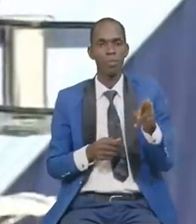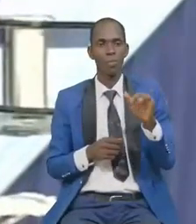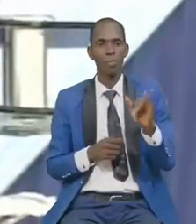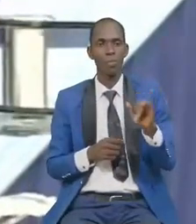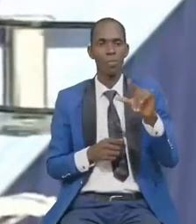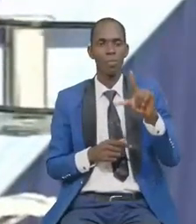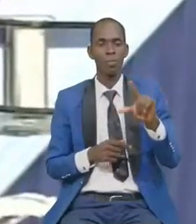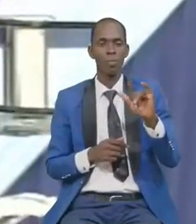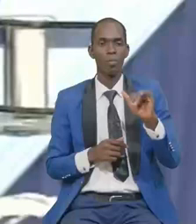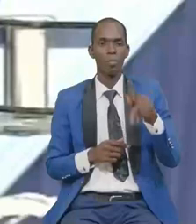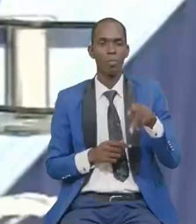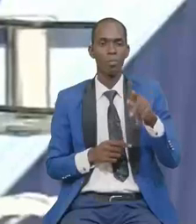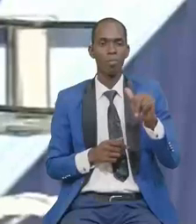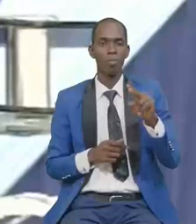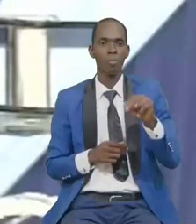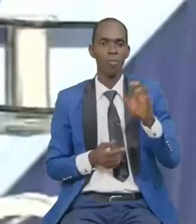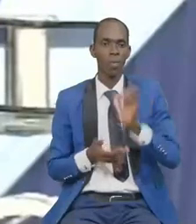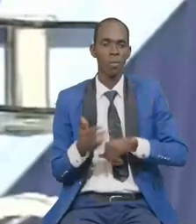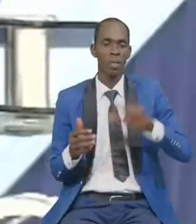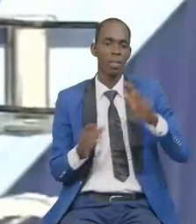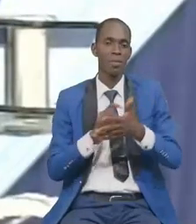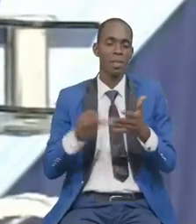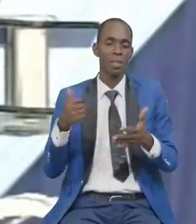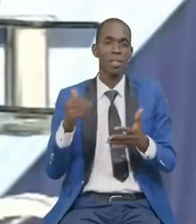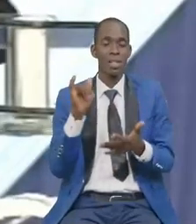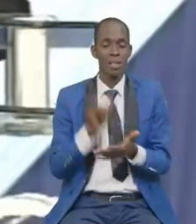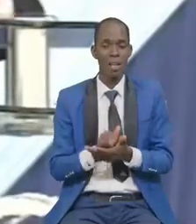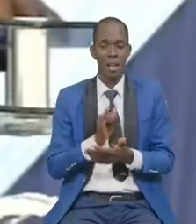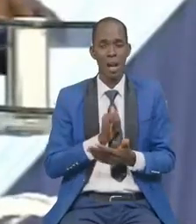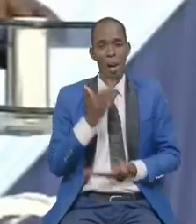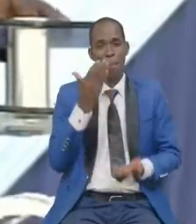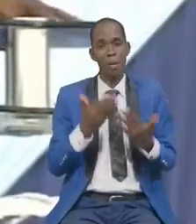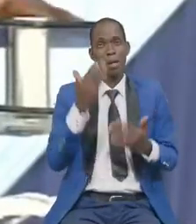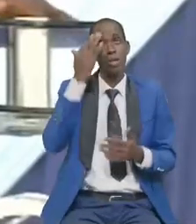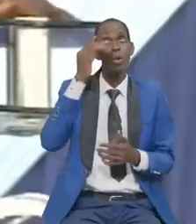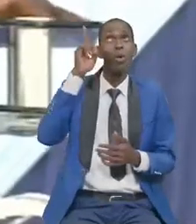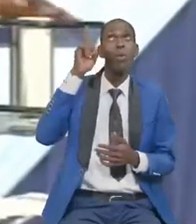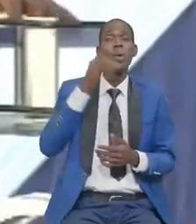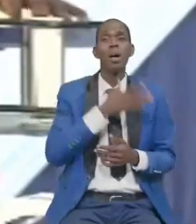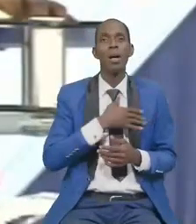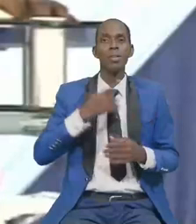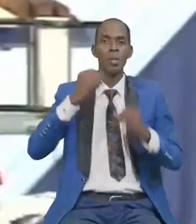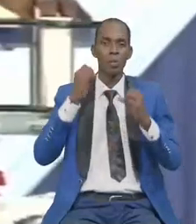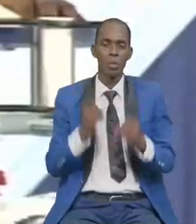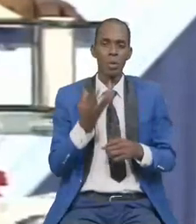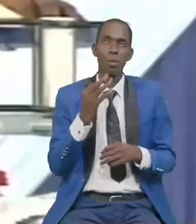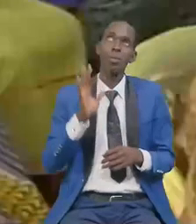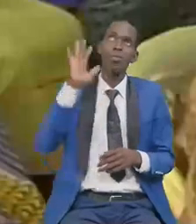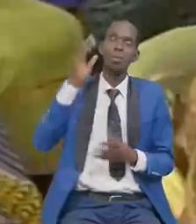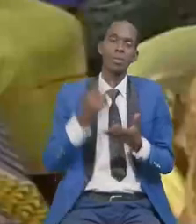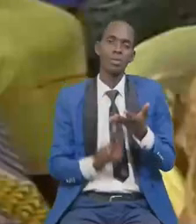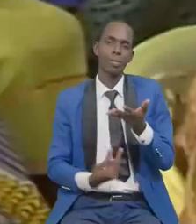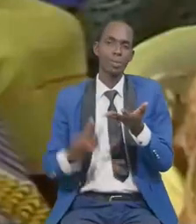Philippiens 3, verset 10. Afin de connaître Christ et la puissance de sa résurrection.